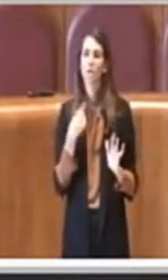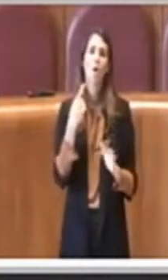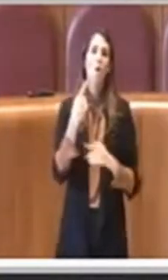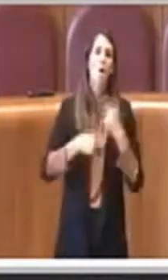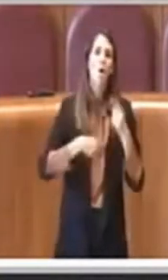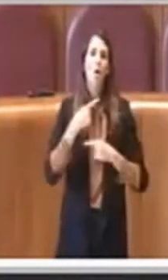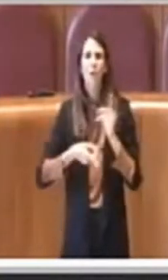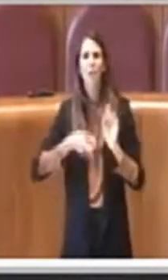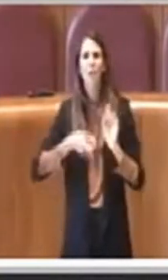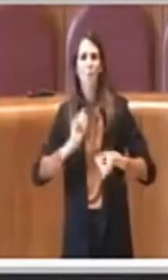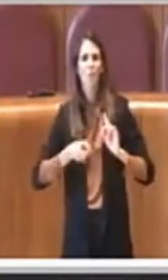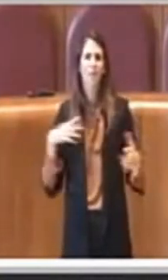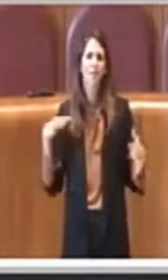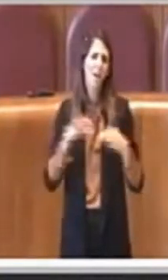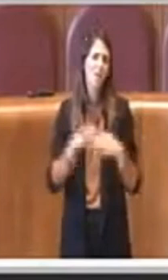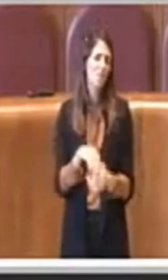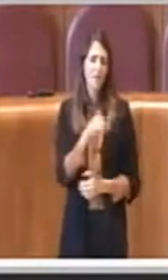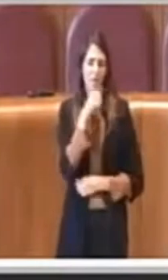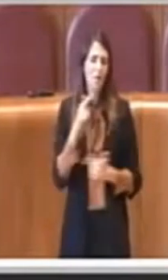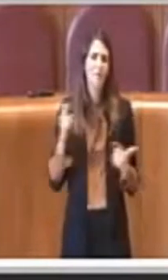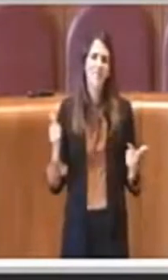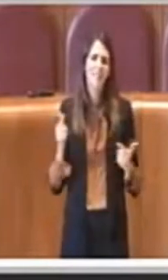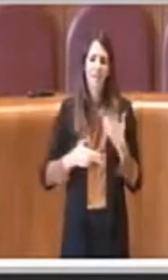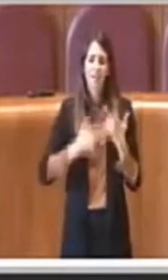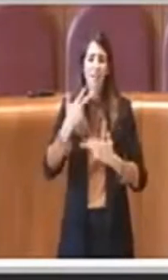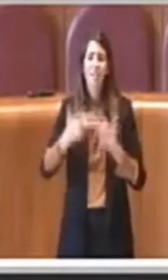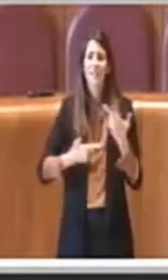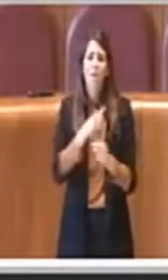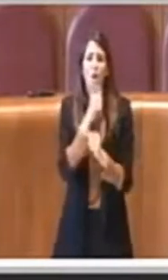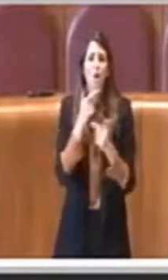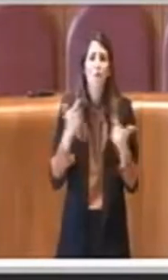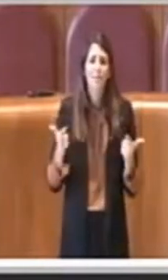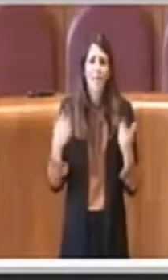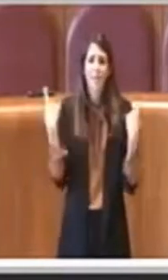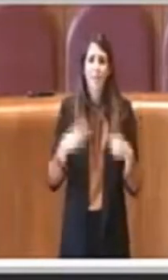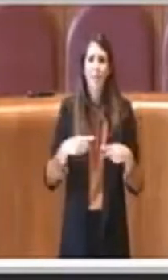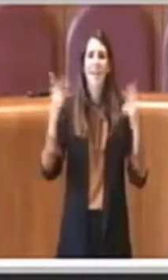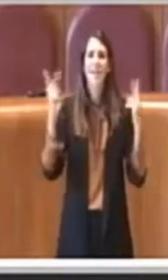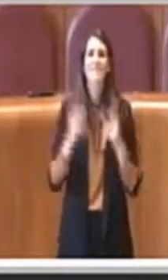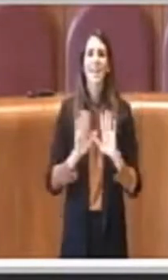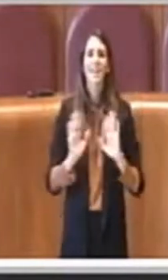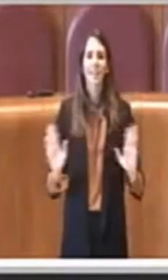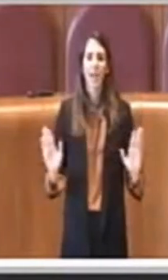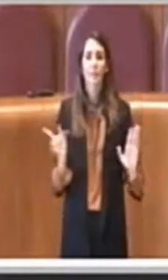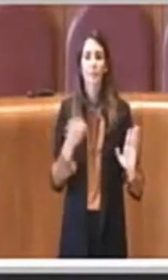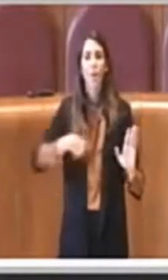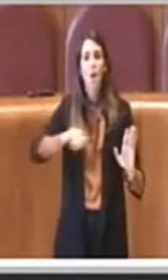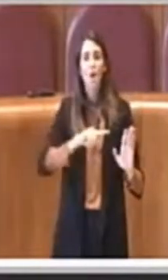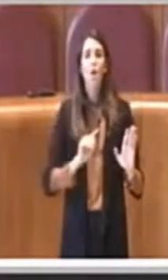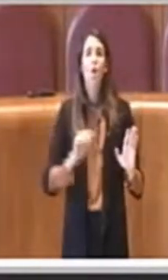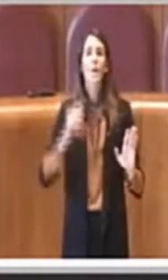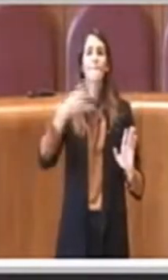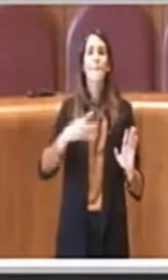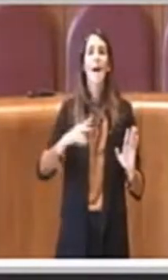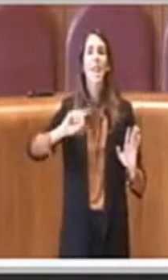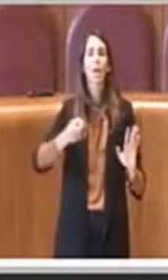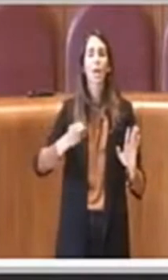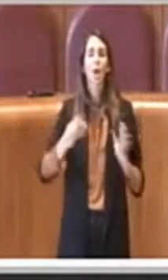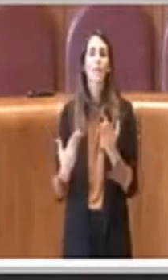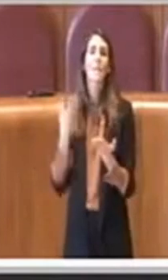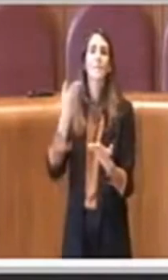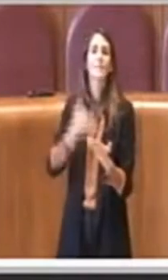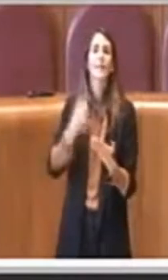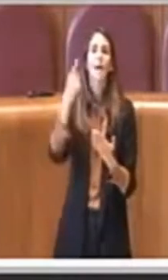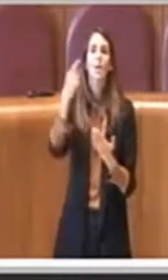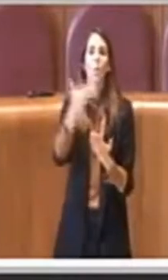facciamo politica su questo. C'è poco da dire, questa è la semplice verità. Noi abbiamo su Malagrotta presentato il piano